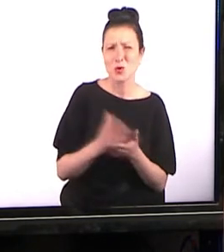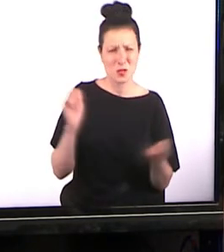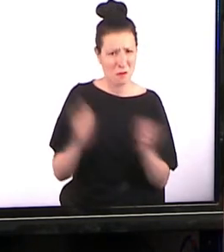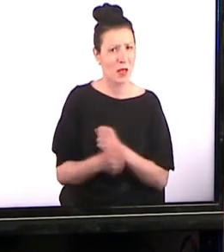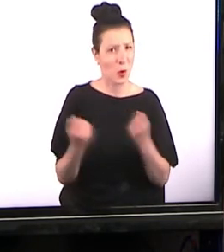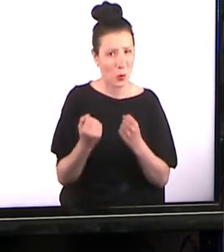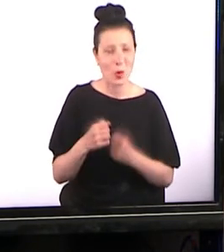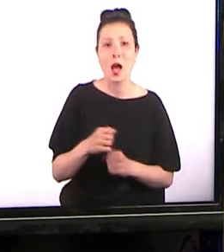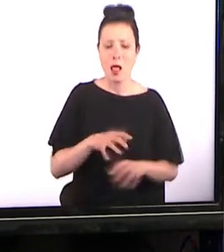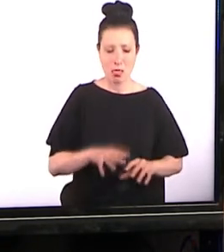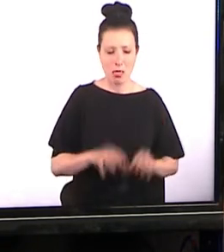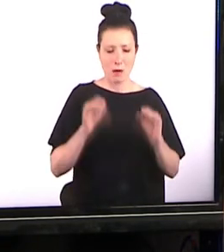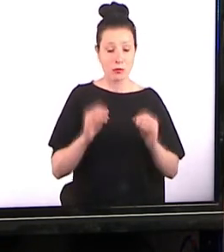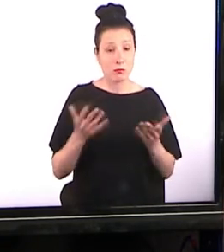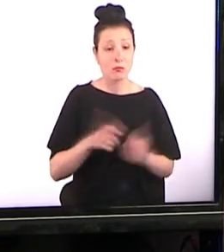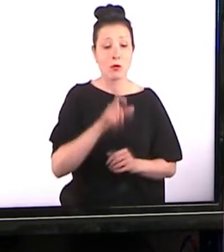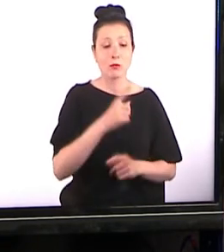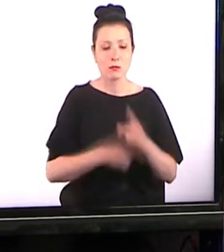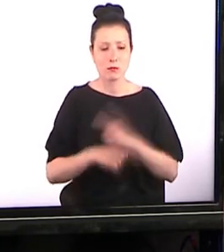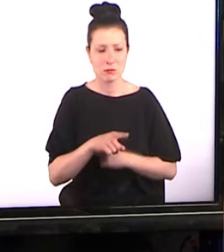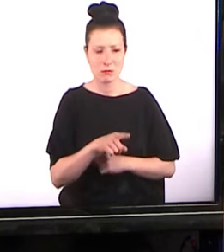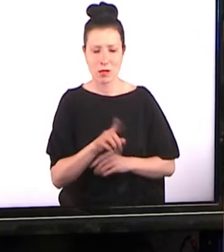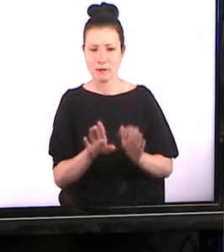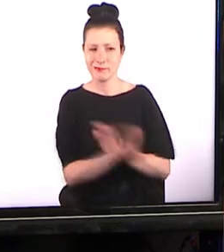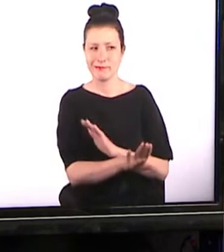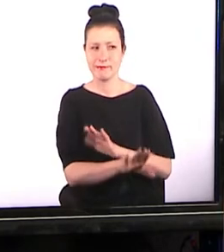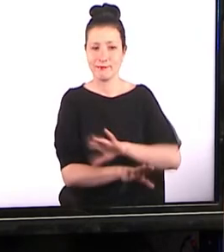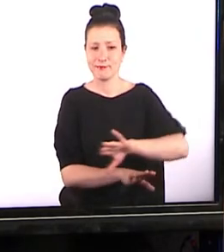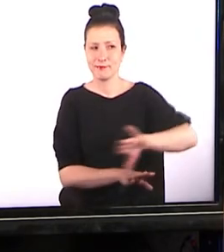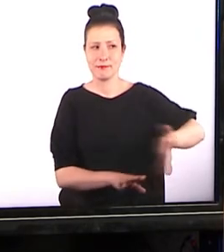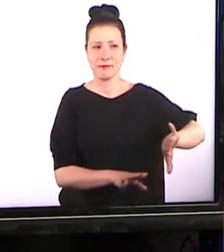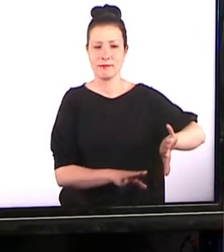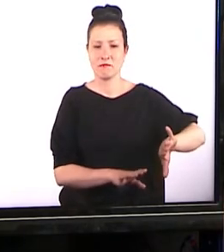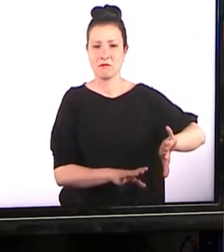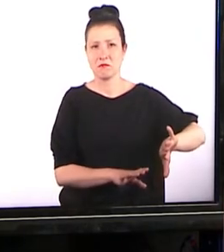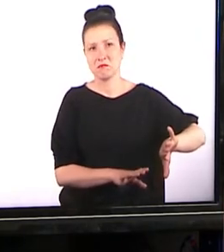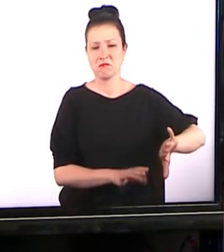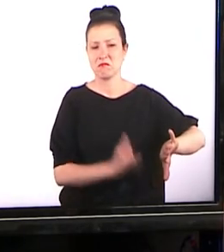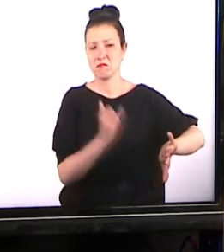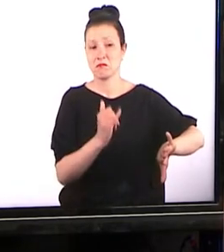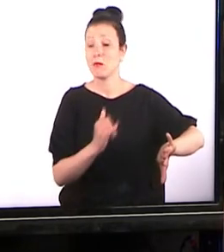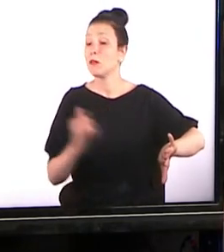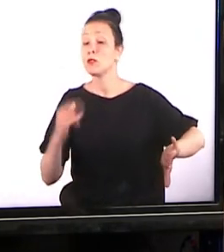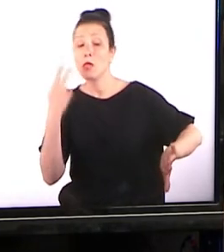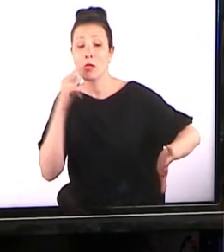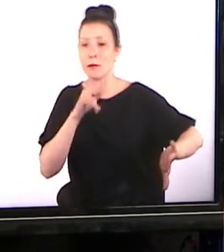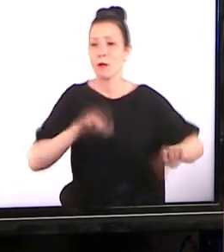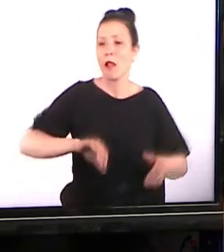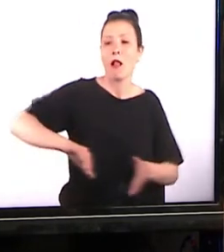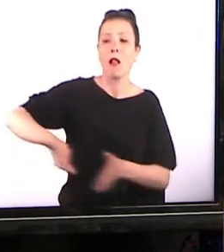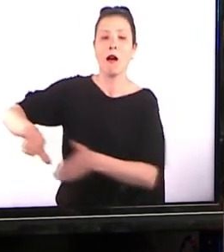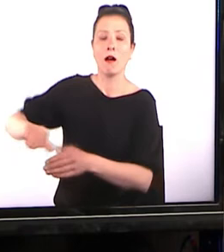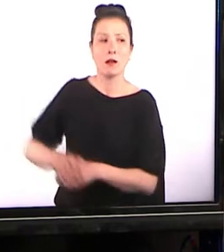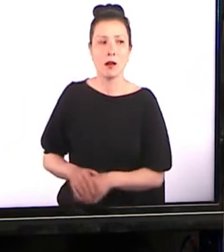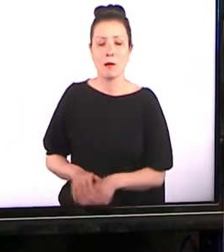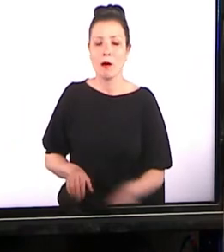tak, że osoba z niepełnosprawnością była jakoś tam na marginesie, lepiej tam, nie wiem, dziecko może nie patrz, albo zabiorę cię na drugą stronę ulicy, nie dotykaj,